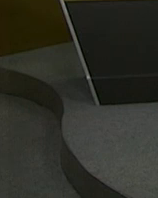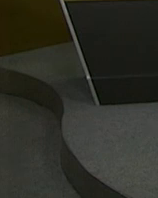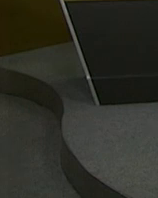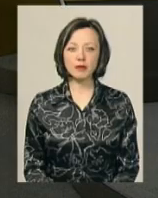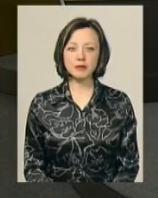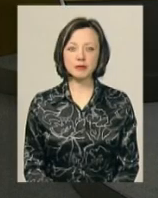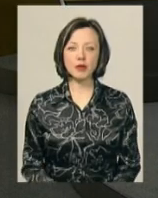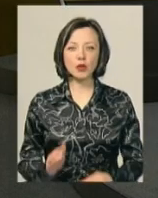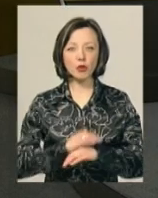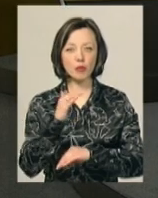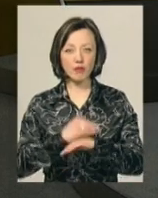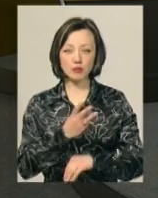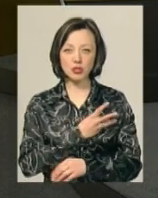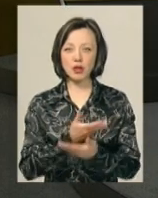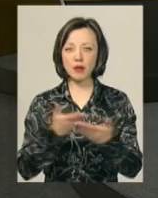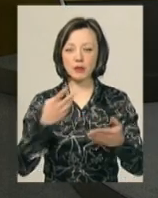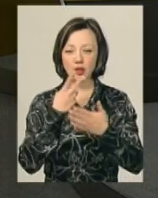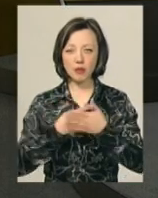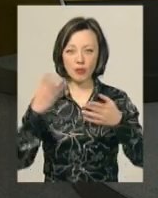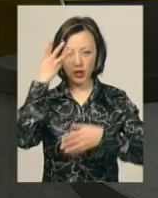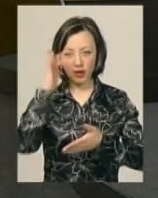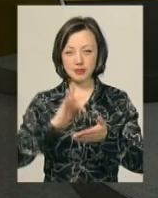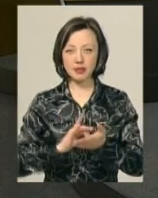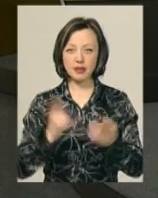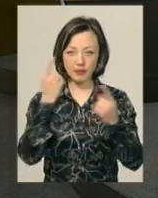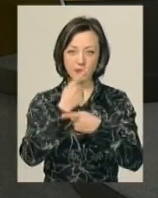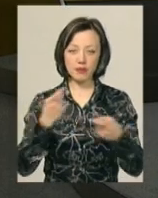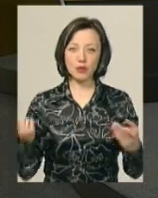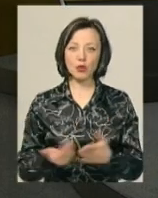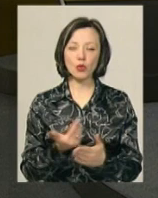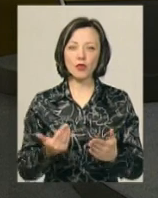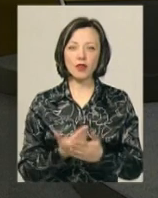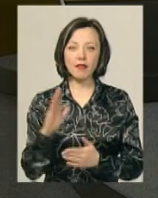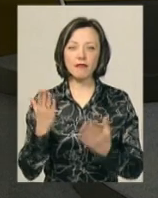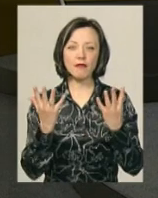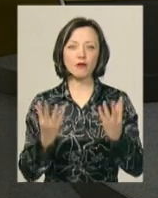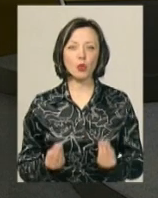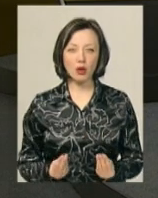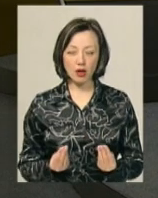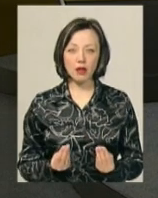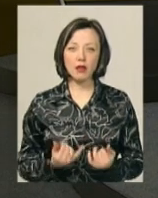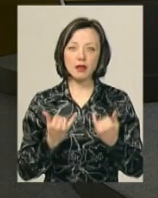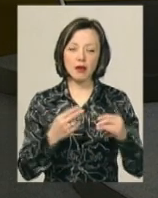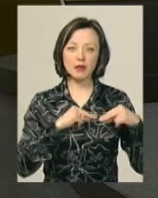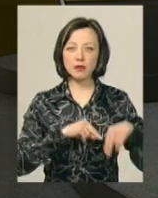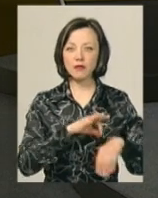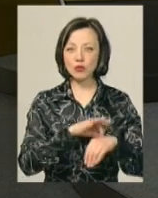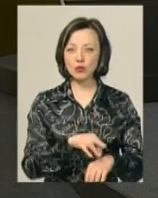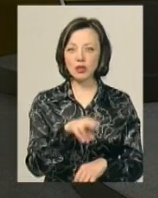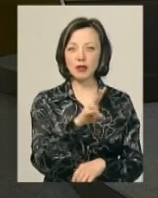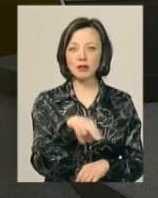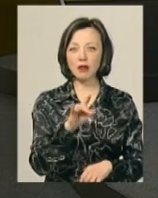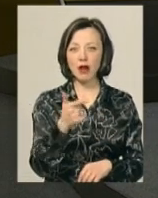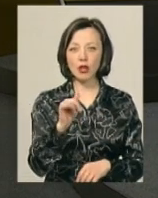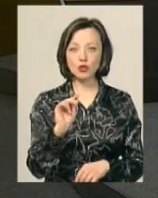Доброго вечора бажаємо усім глядачам телеканалу «Поділля Центр». В ефірі інформаційний випуск «Вівторка. Подільська панорама». У студії працюють ведуча